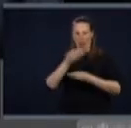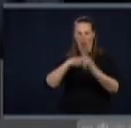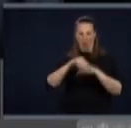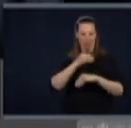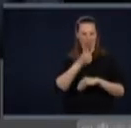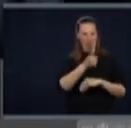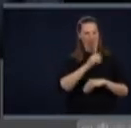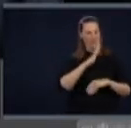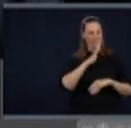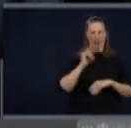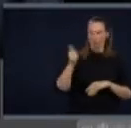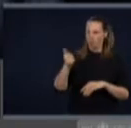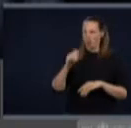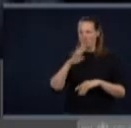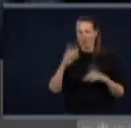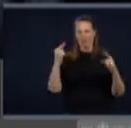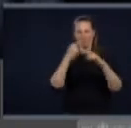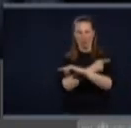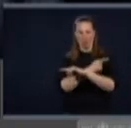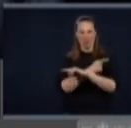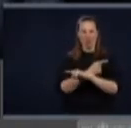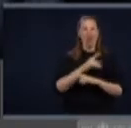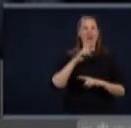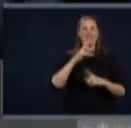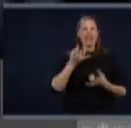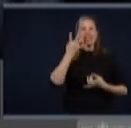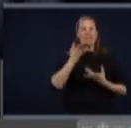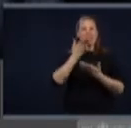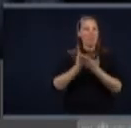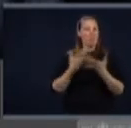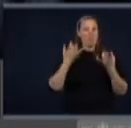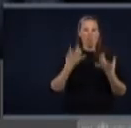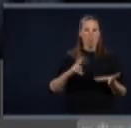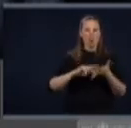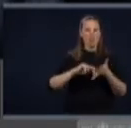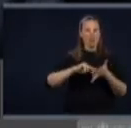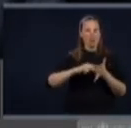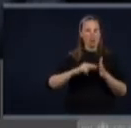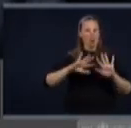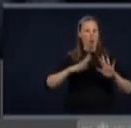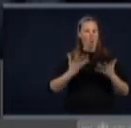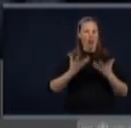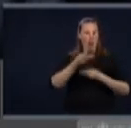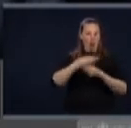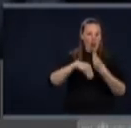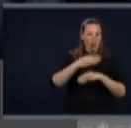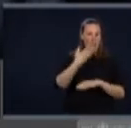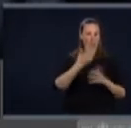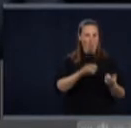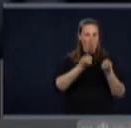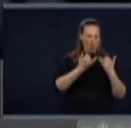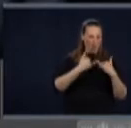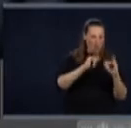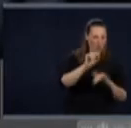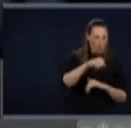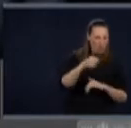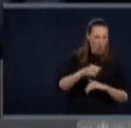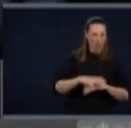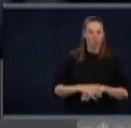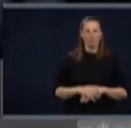l'absence, justement, de preuves scientifiques, est-ce qu'on ne devrait pas appliquer le principe de précaution? Bon. D'abord, je ne vois